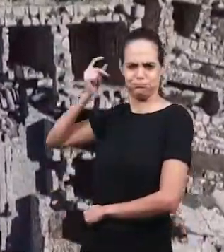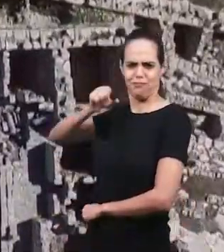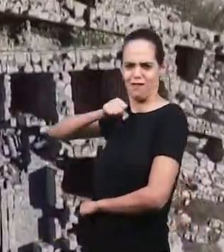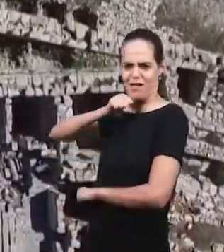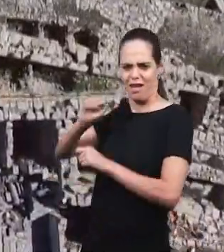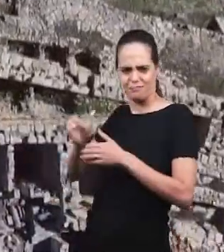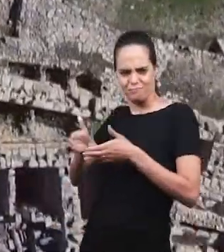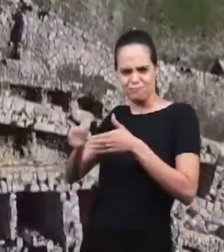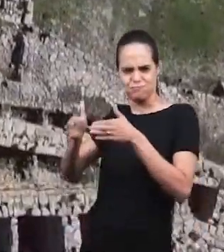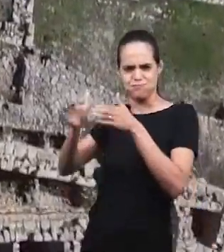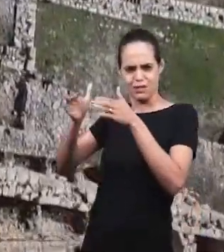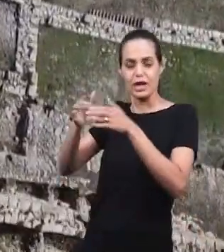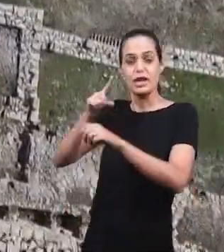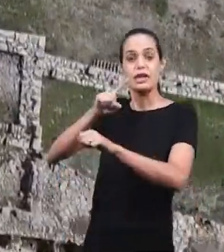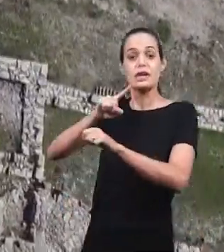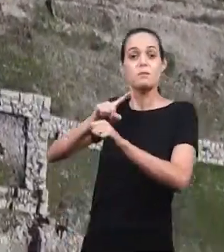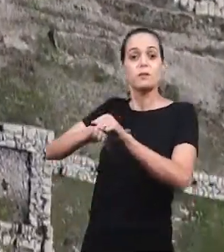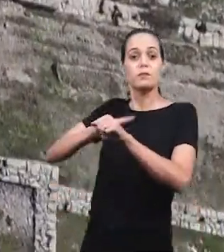est passé.